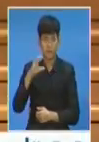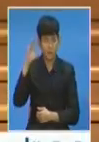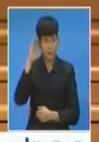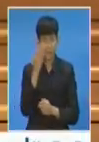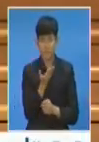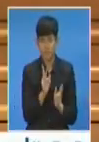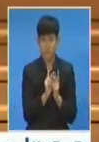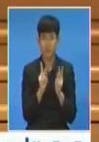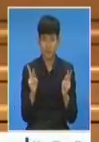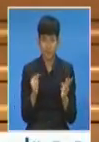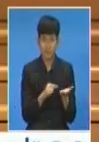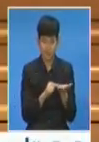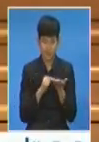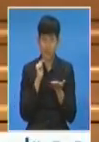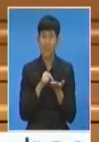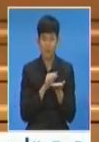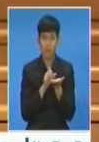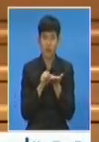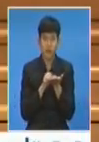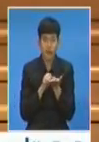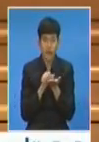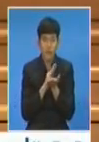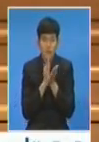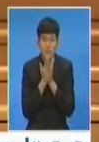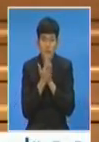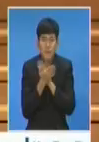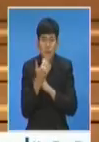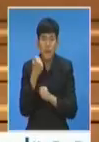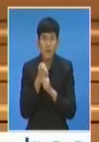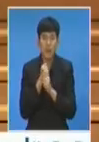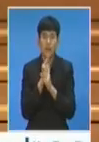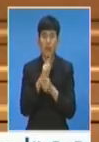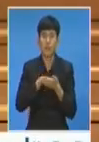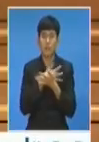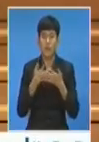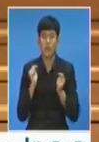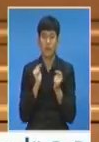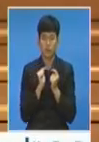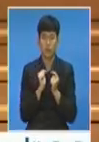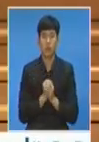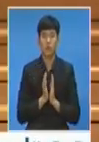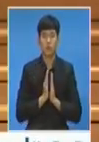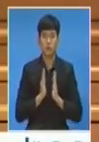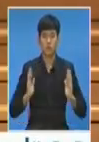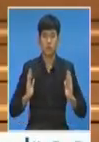ข้อเสนอของกับผมไปปรับไว้ในแผนตามแต่จะเห็นต้องควรกับขอบ